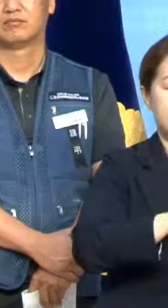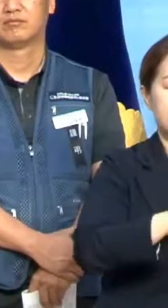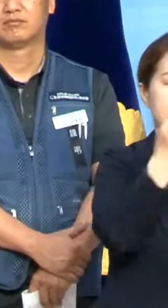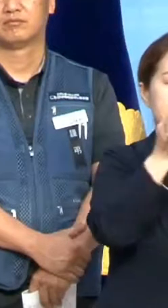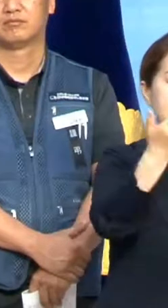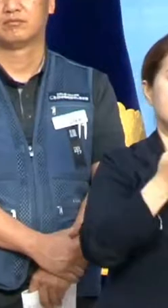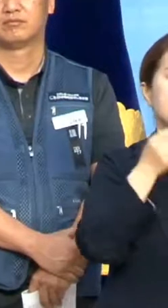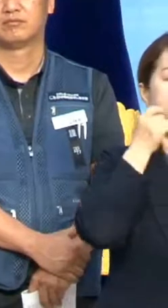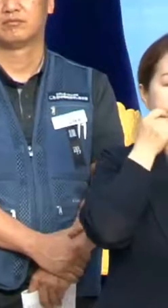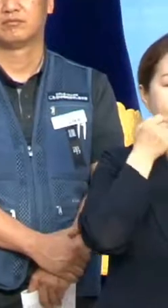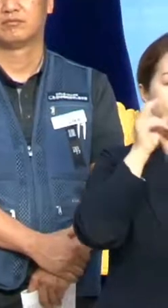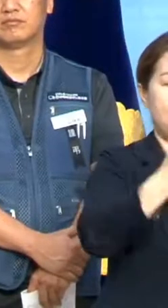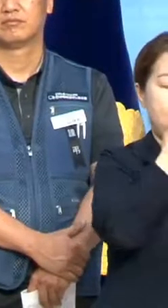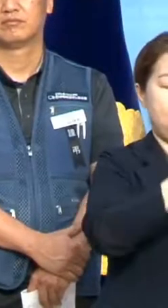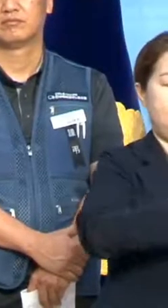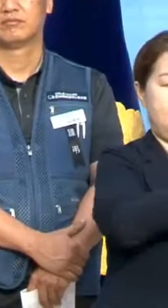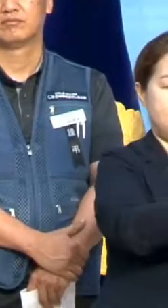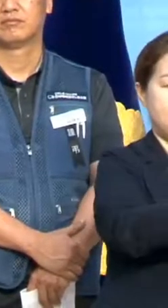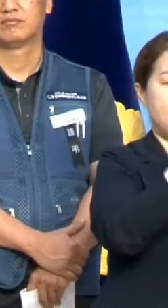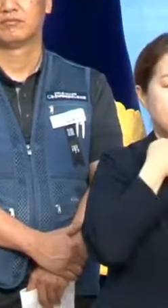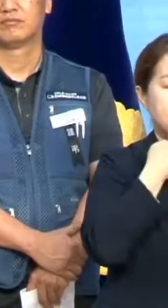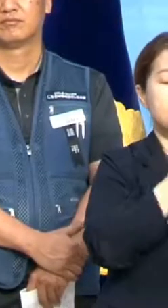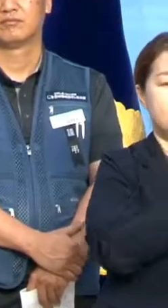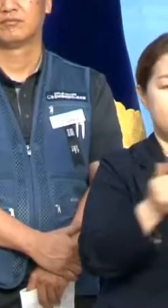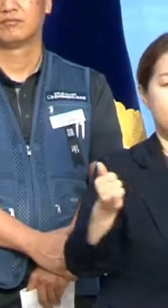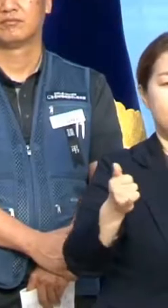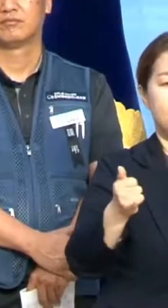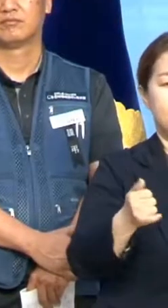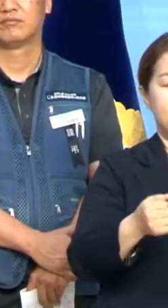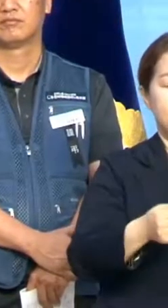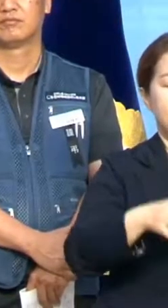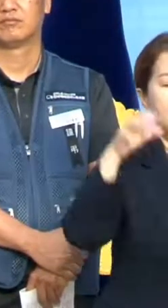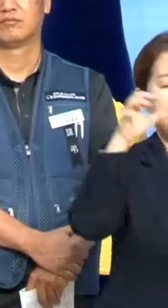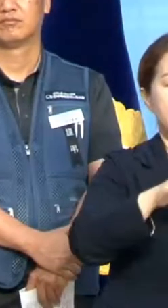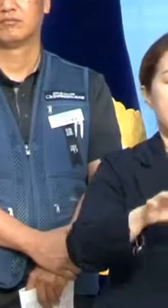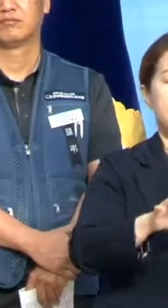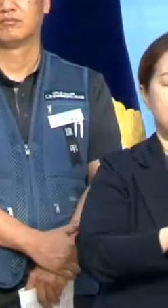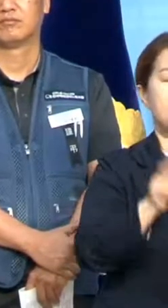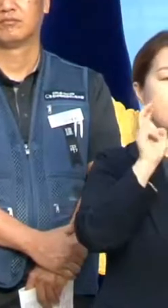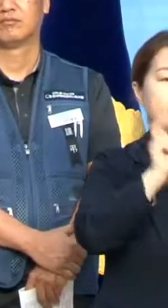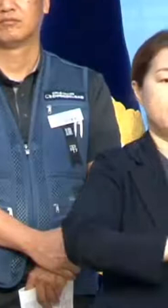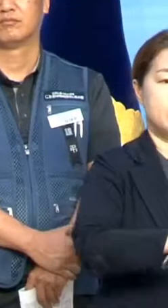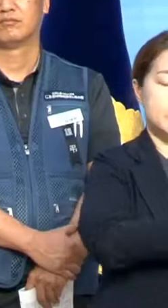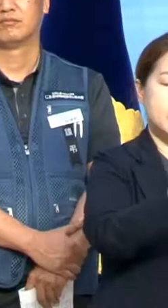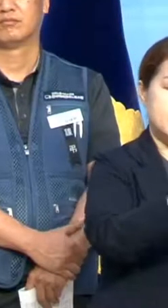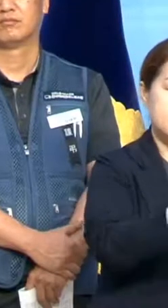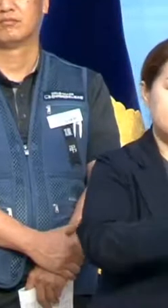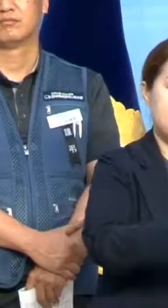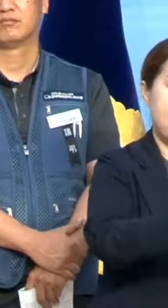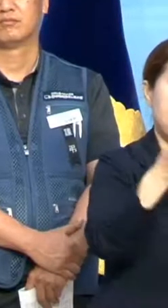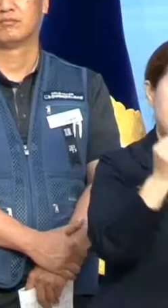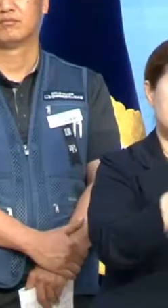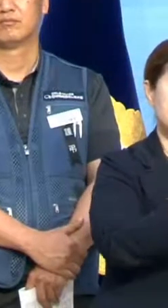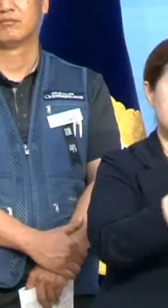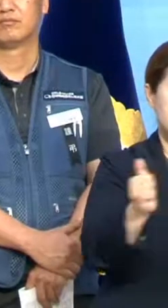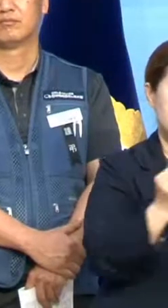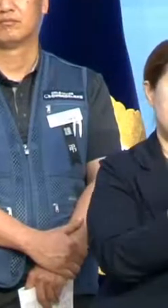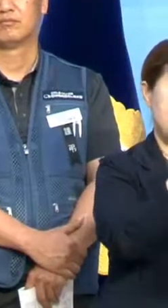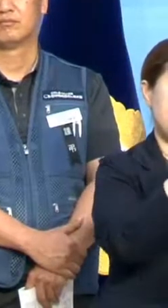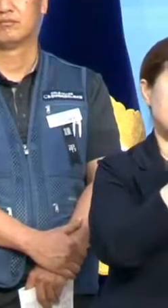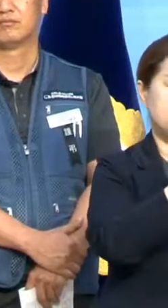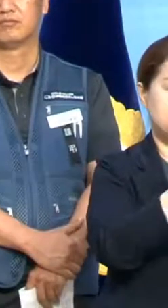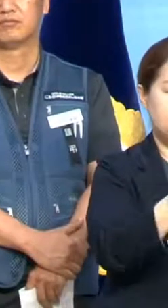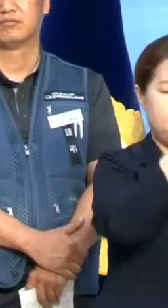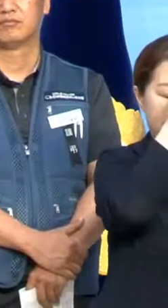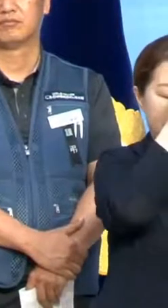나 현재 모험의 가입 조차 하지 않거나 못했던 노동자들을 감안하면 실제로 현장에서는 더 많은 택배 노동자들이 과로로 인해